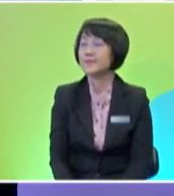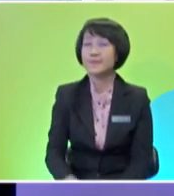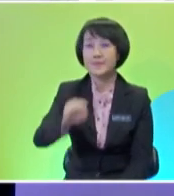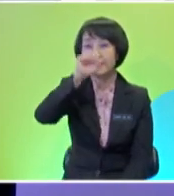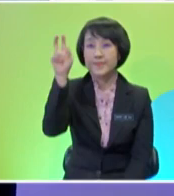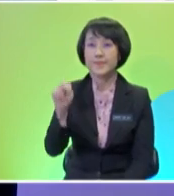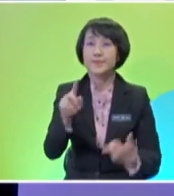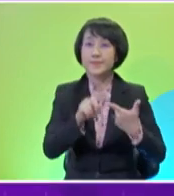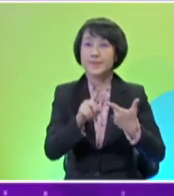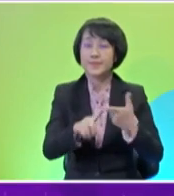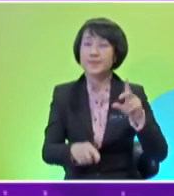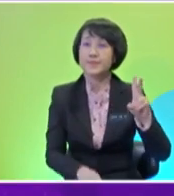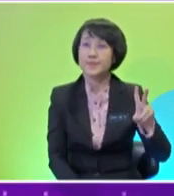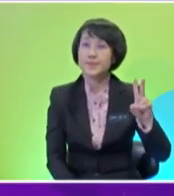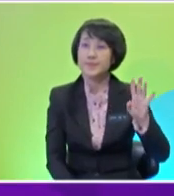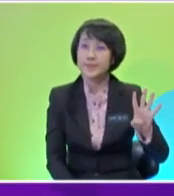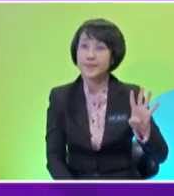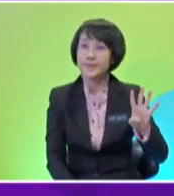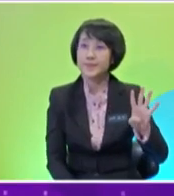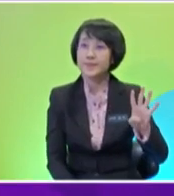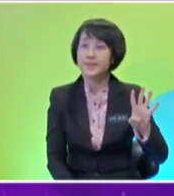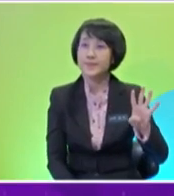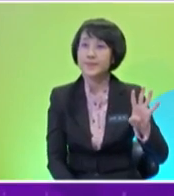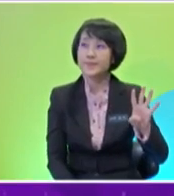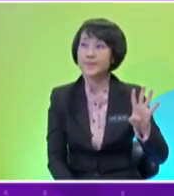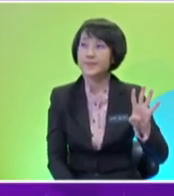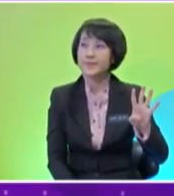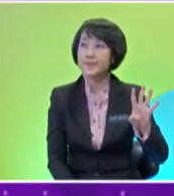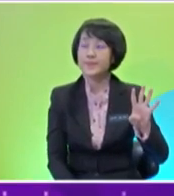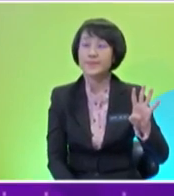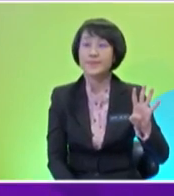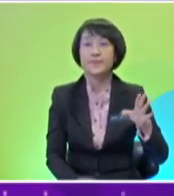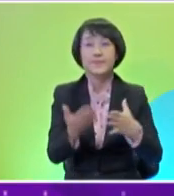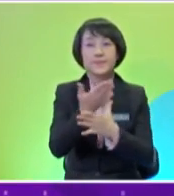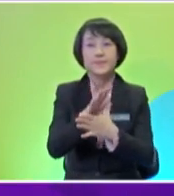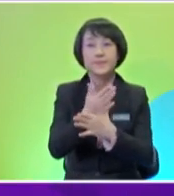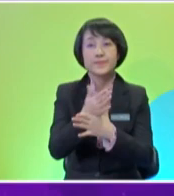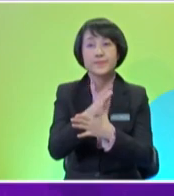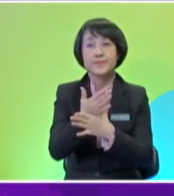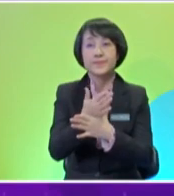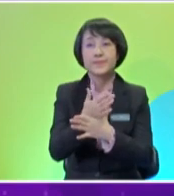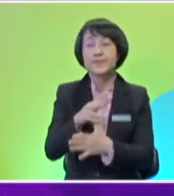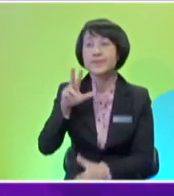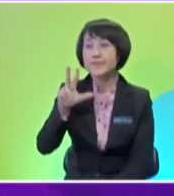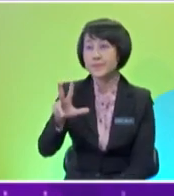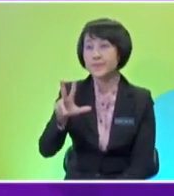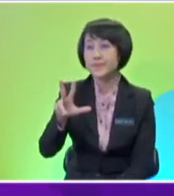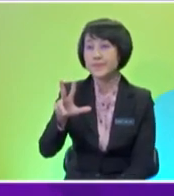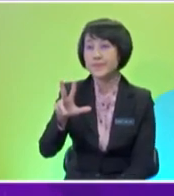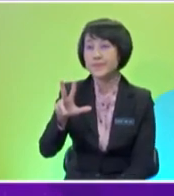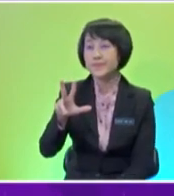kita ada 24 bulatan kita bagikan kepada tiga